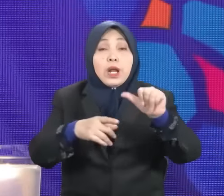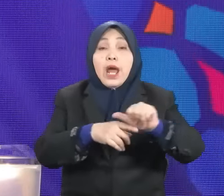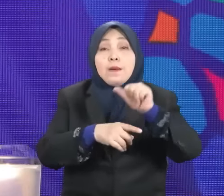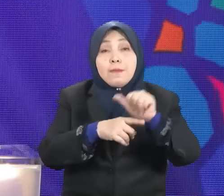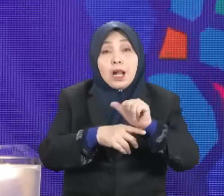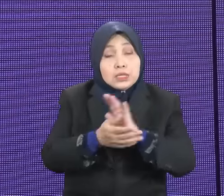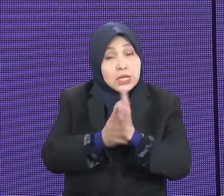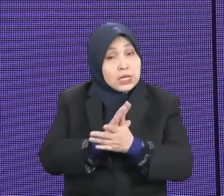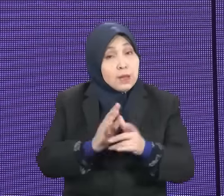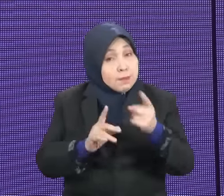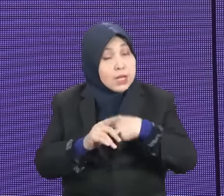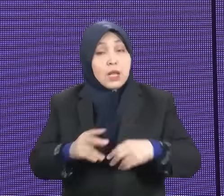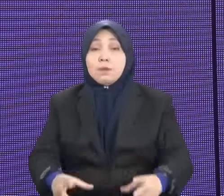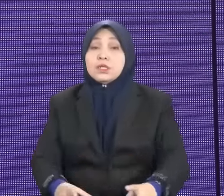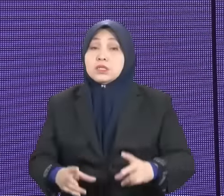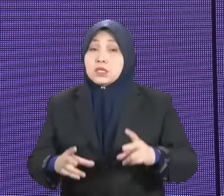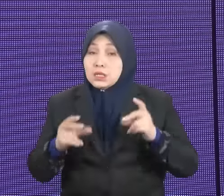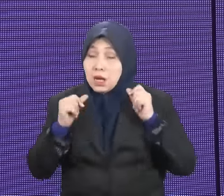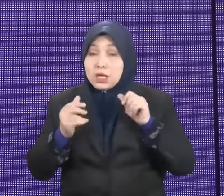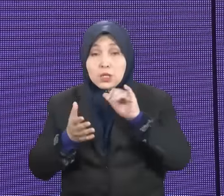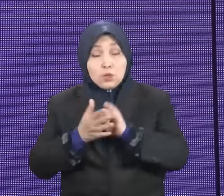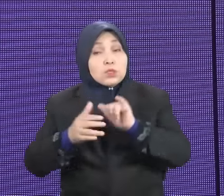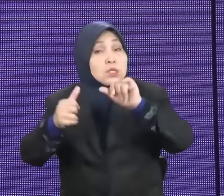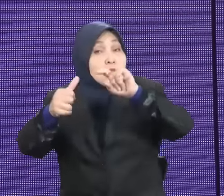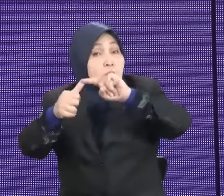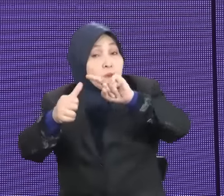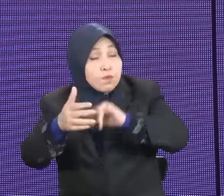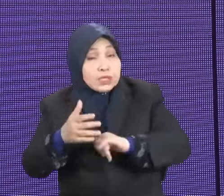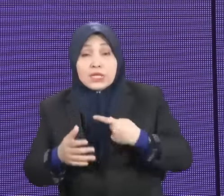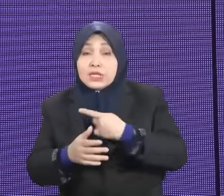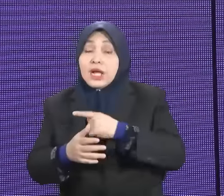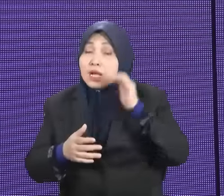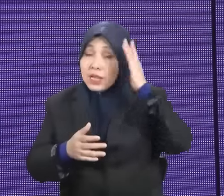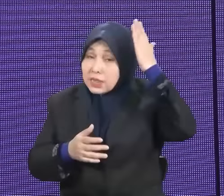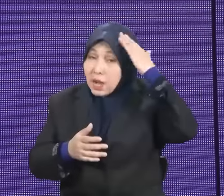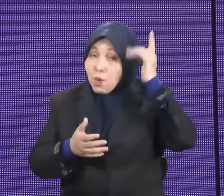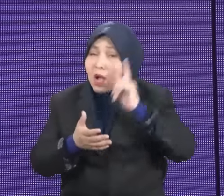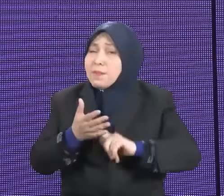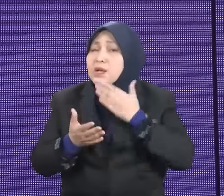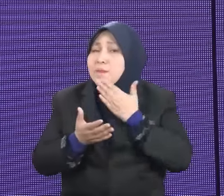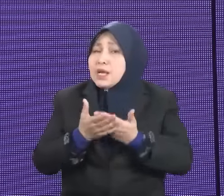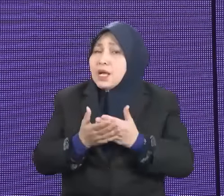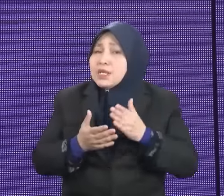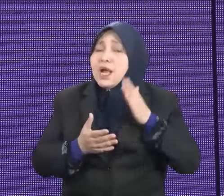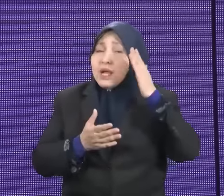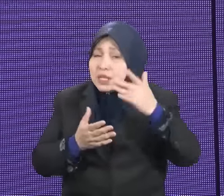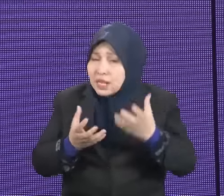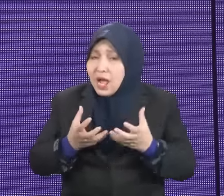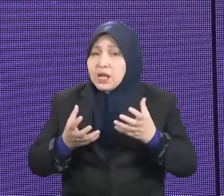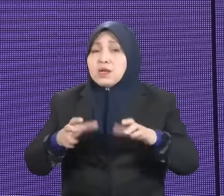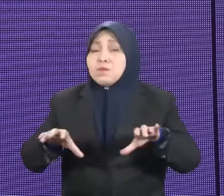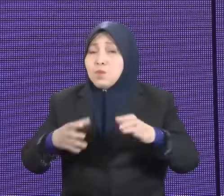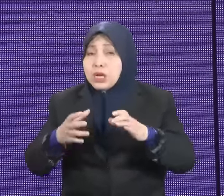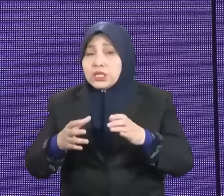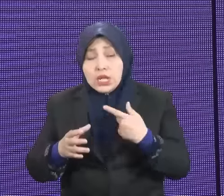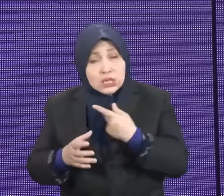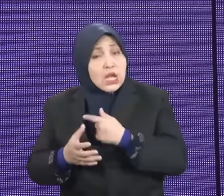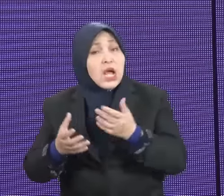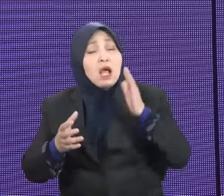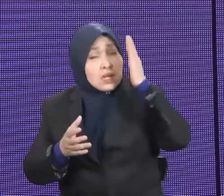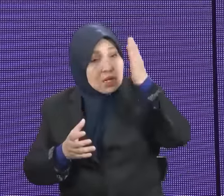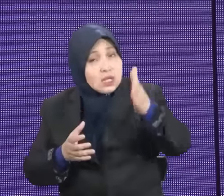karena bila bersegera itu satu poinnya ialah kita akan tahu apakah kebaikannya nah buat yang kedua ialah kita